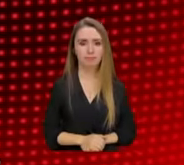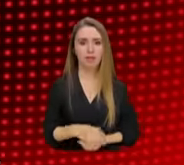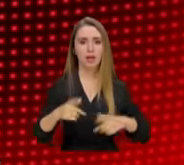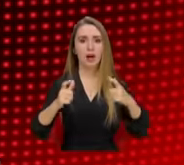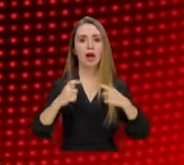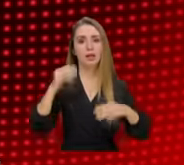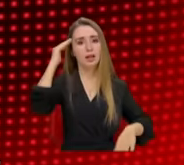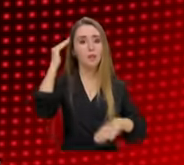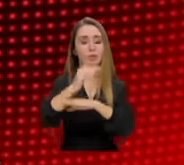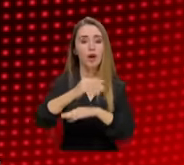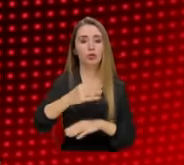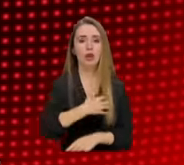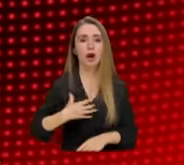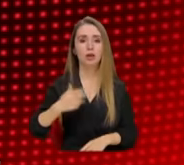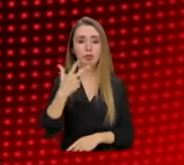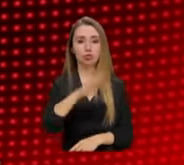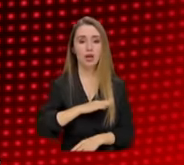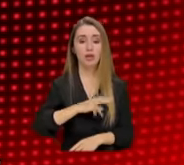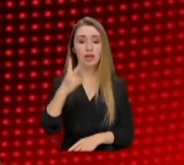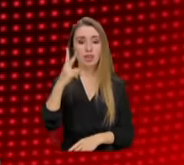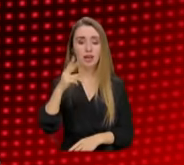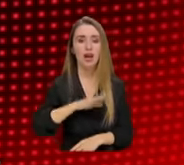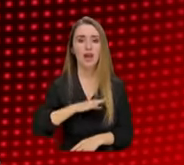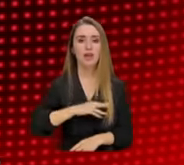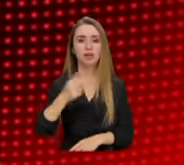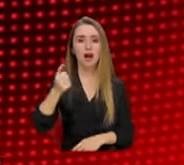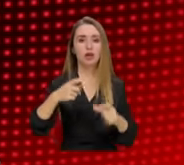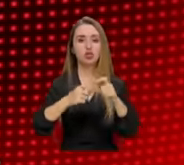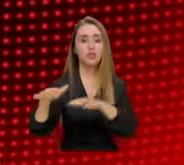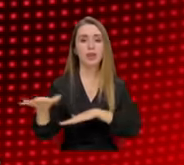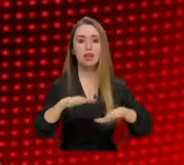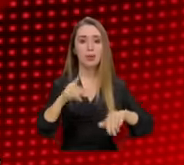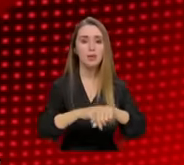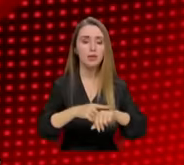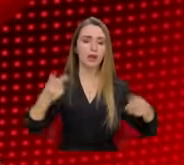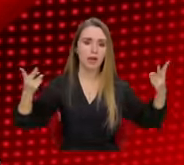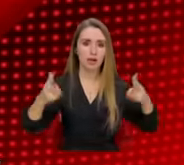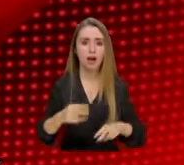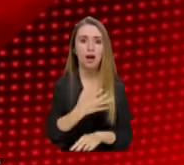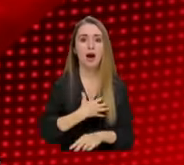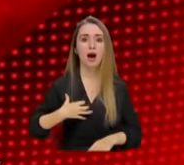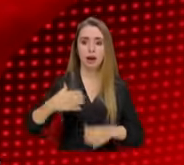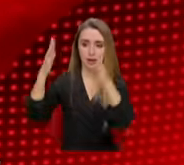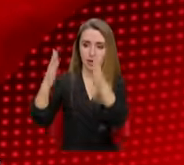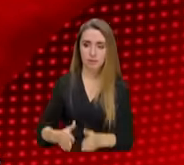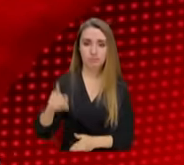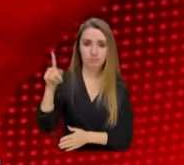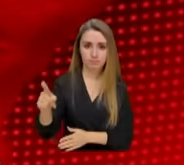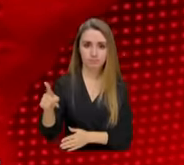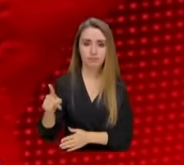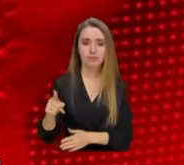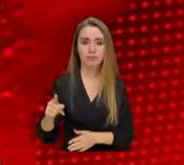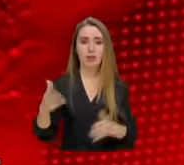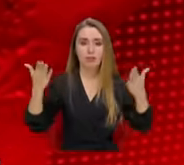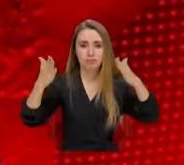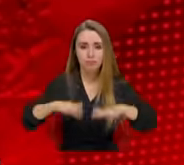Hataylı depremzede bir annenin 3 evladından ikisi 6 Şubat depremlerinde yaşamını yitirdi. Anne Halime Nuray Bağrı Açık